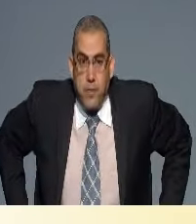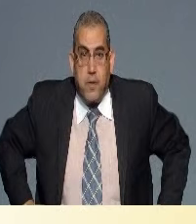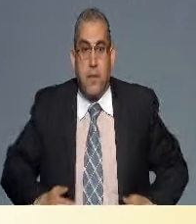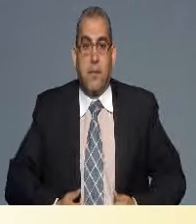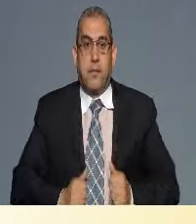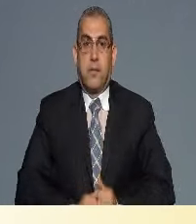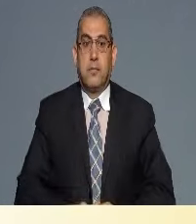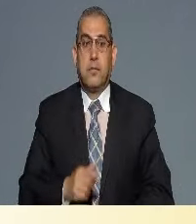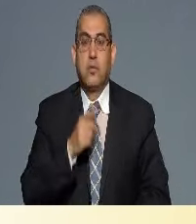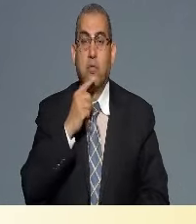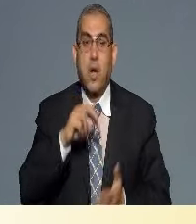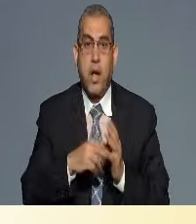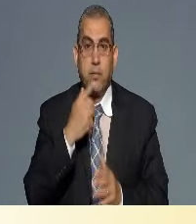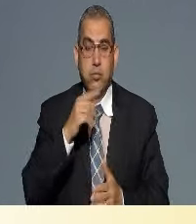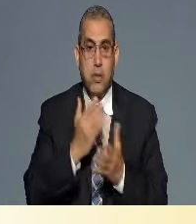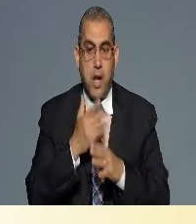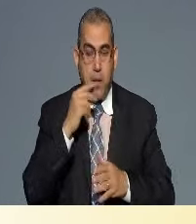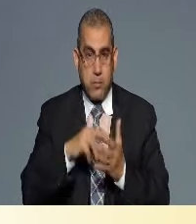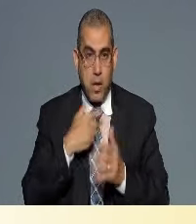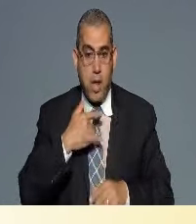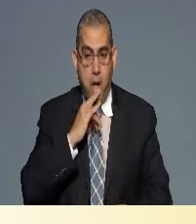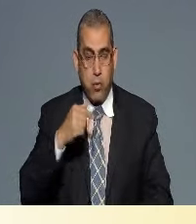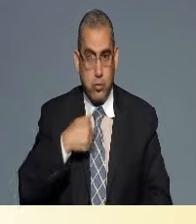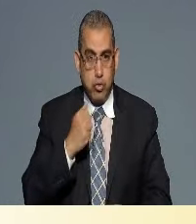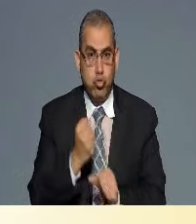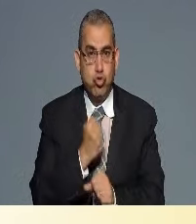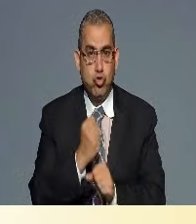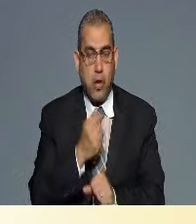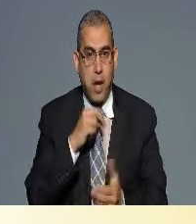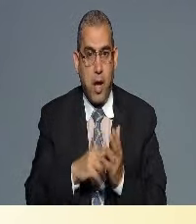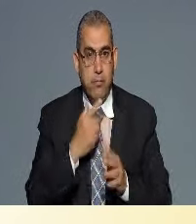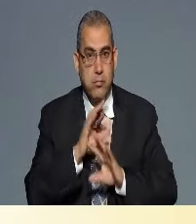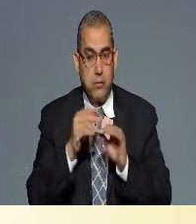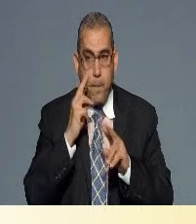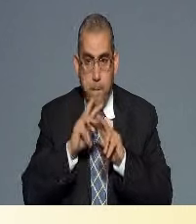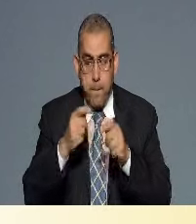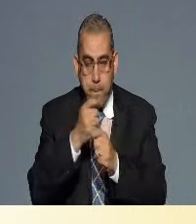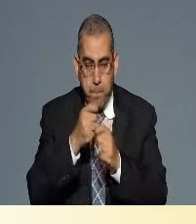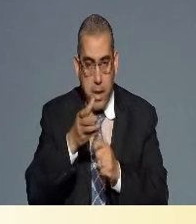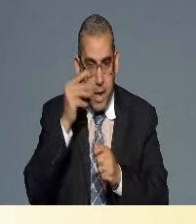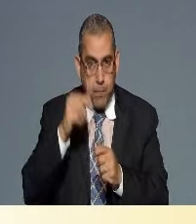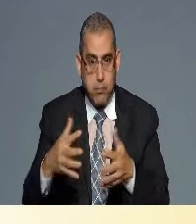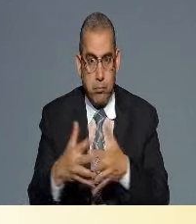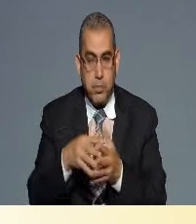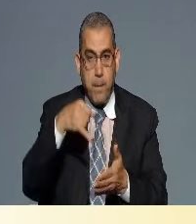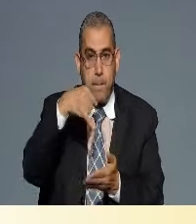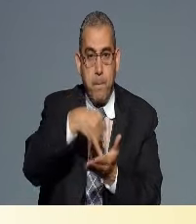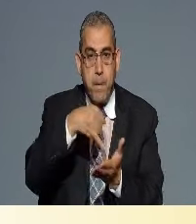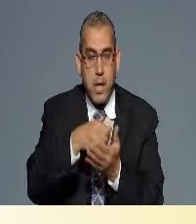الداتا اناليسيز والسوات اناليسيز احنا دائما بنشتغل عليهم، بنتكلم عن بحث علمي بالاشتراك مع مراكز البحوث